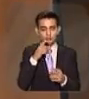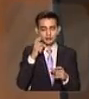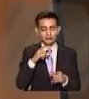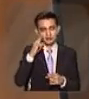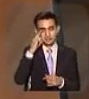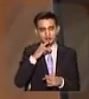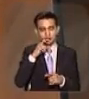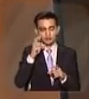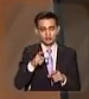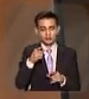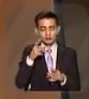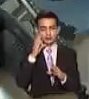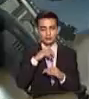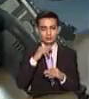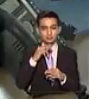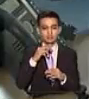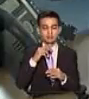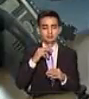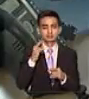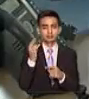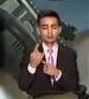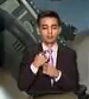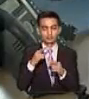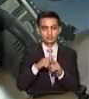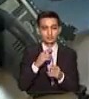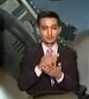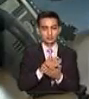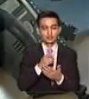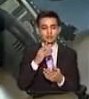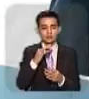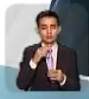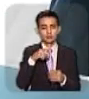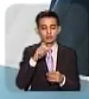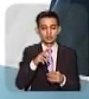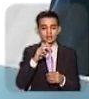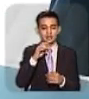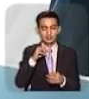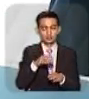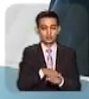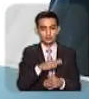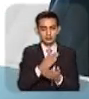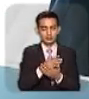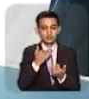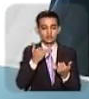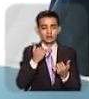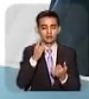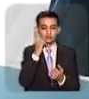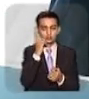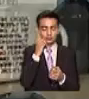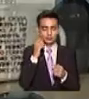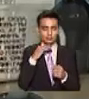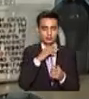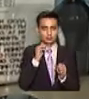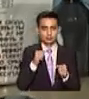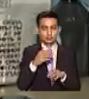казахстанец. Номер карты ИИН мы можем сообщить знакомым для перевода долга, а для оплаты через мобильное приложение такими данными пользуются и